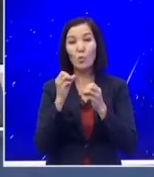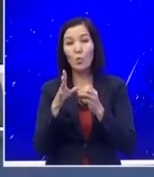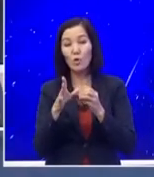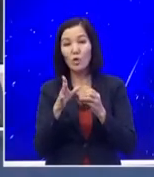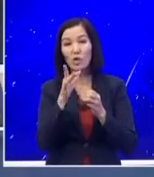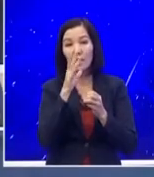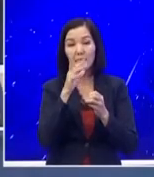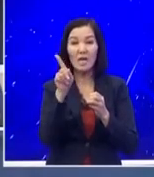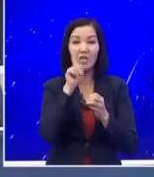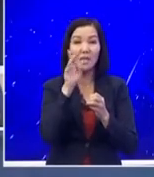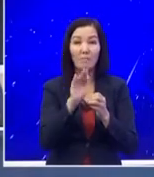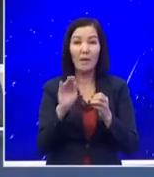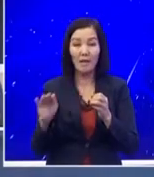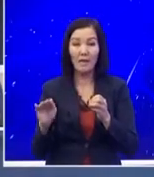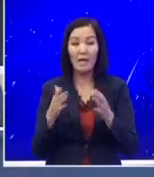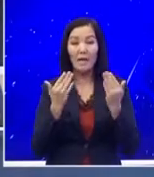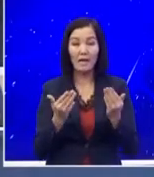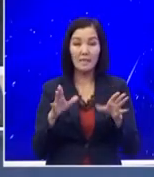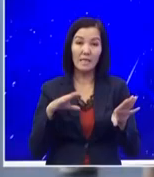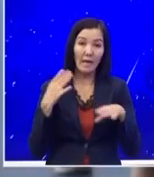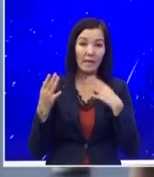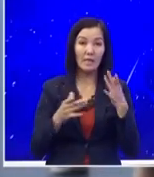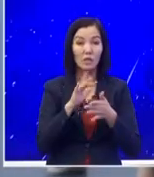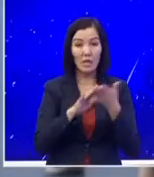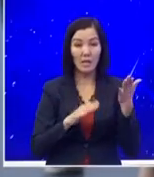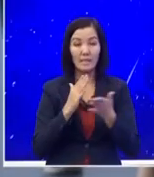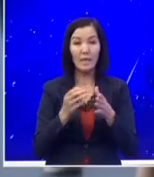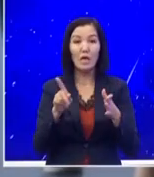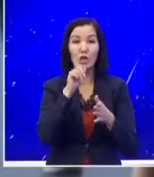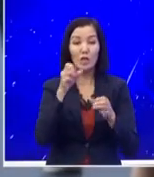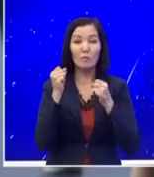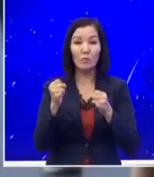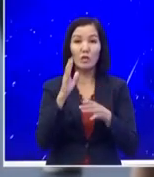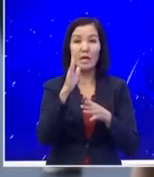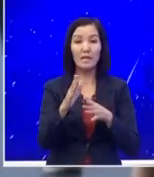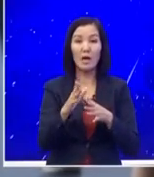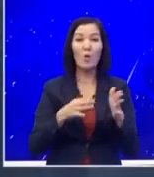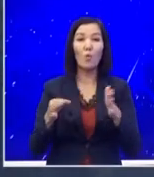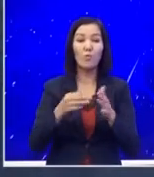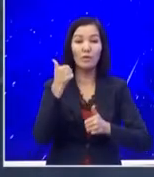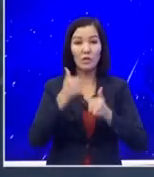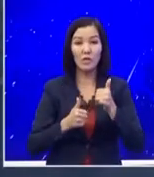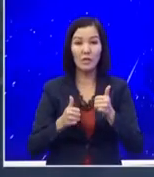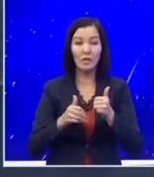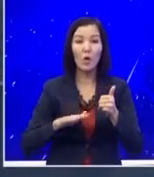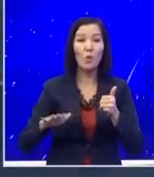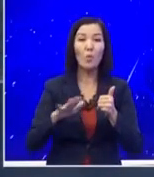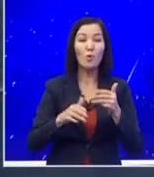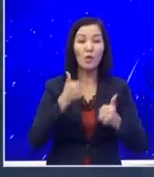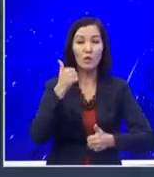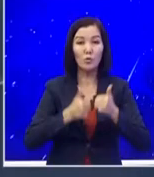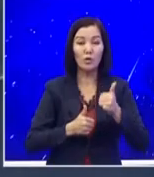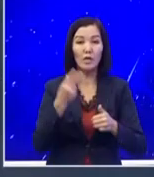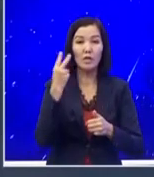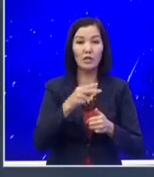қолғап шеберлерінен құралған. Қазір бабына келіп қалды дейді бапкерлер. Жас боксшылар алда өтетін облыс біріншілігі мен өңірлік турнирлерде